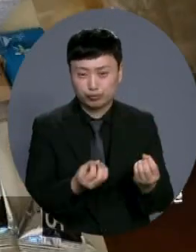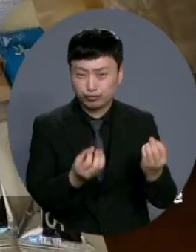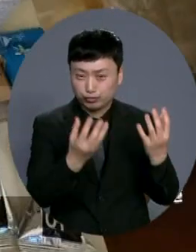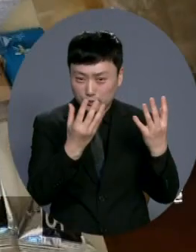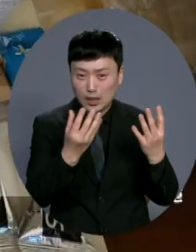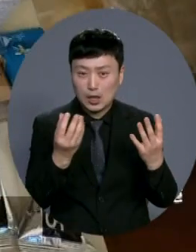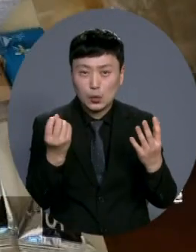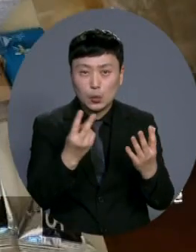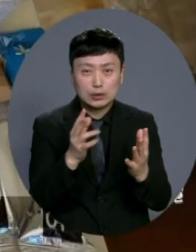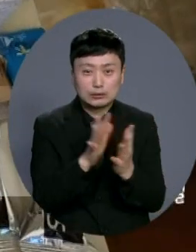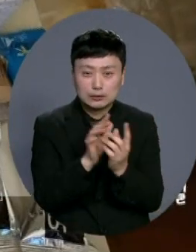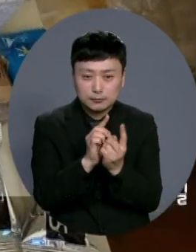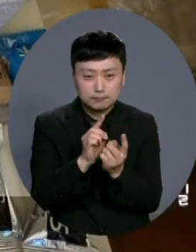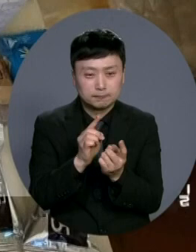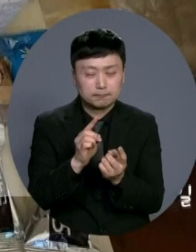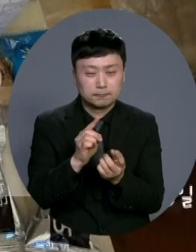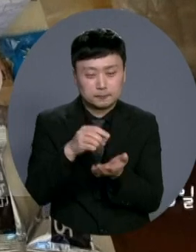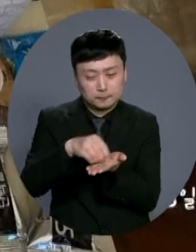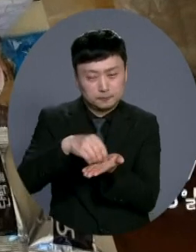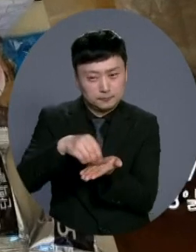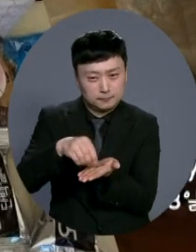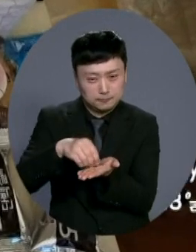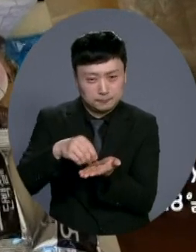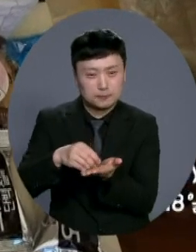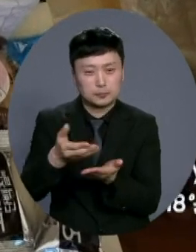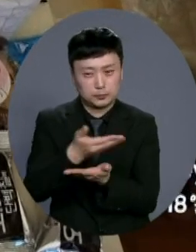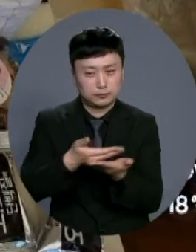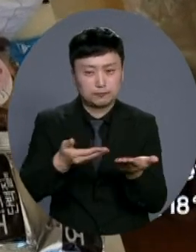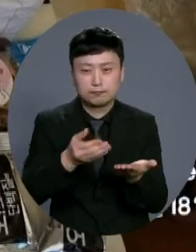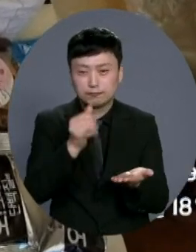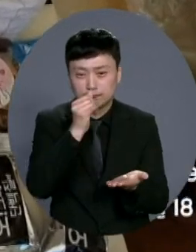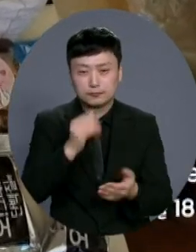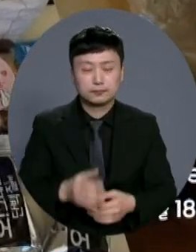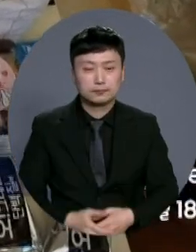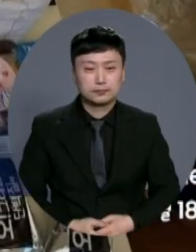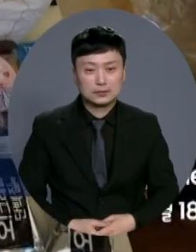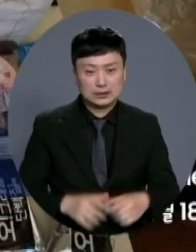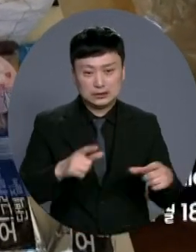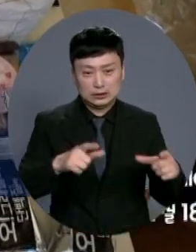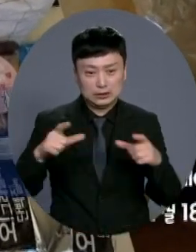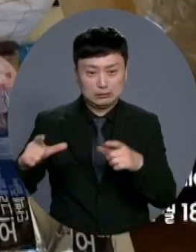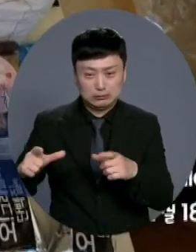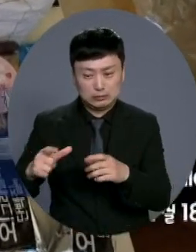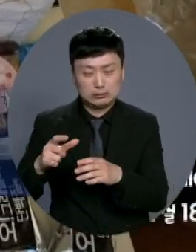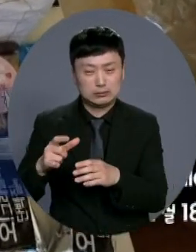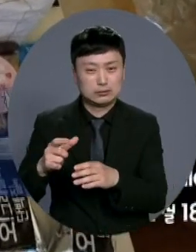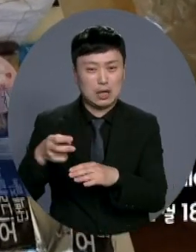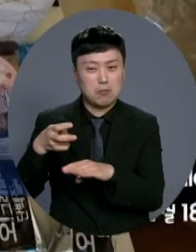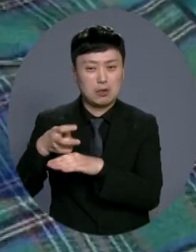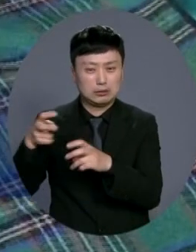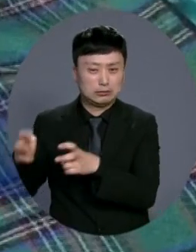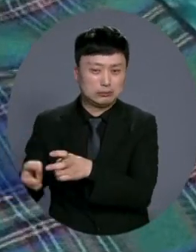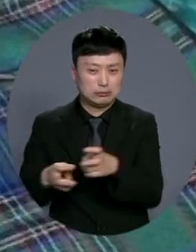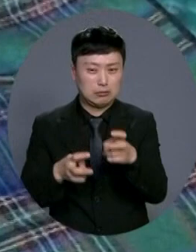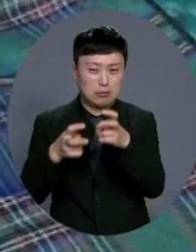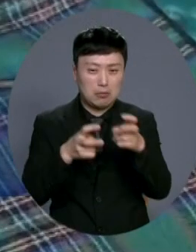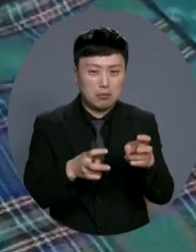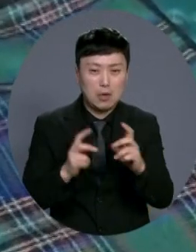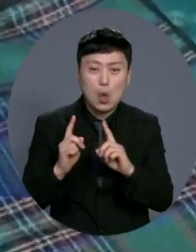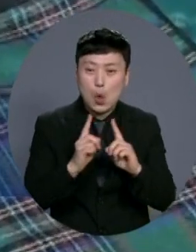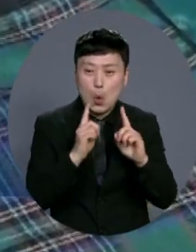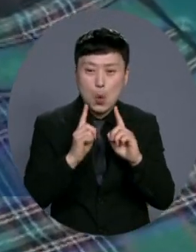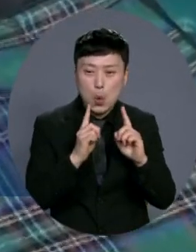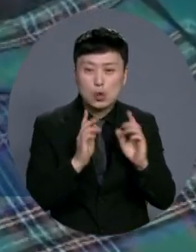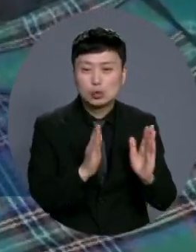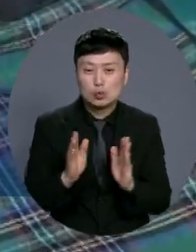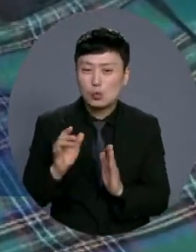직접 만든 팬 상품을 나누기도 했습니다 지역별로 이렇게 뭐 차를 대절해 갖고 오시는 분들도 계셨고 케익을 준비해 갖고 오신